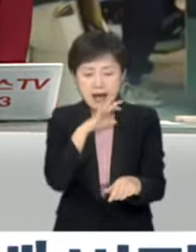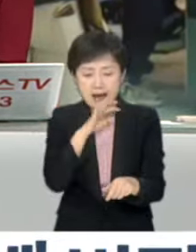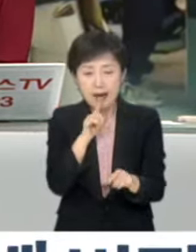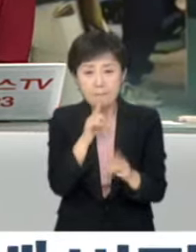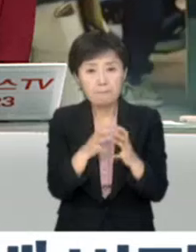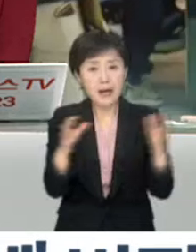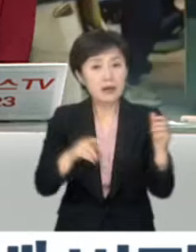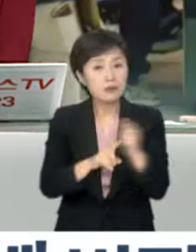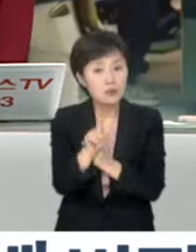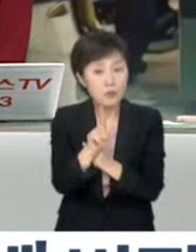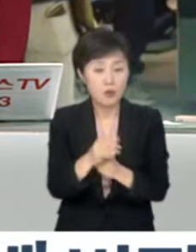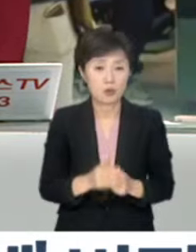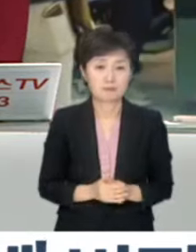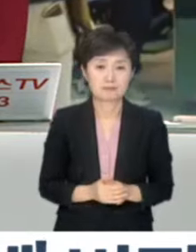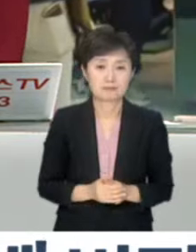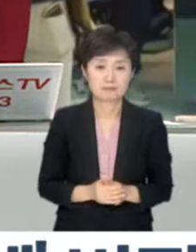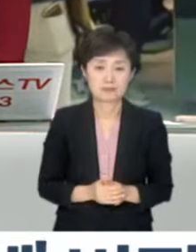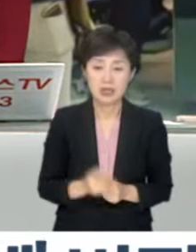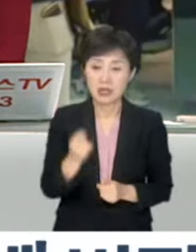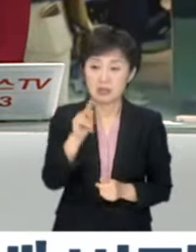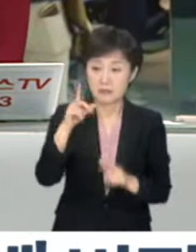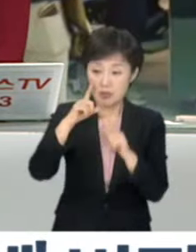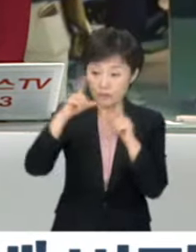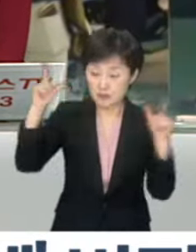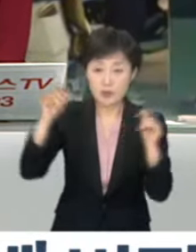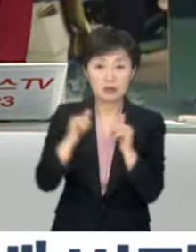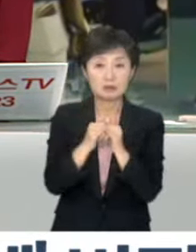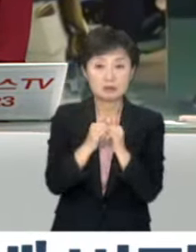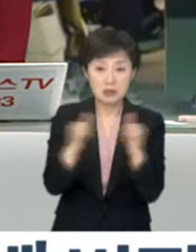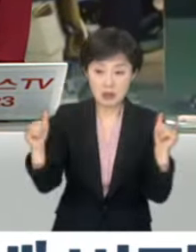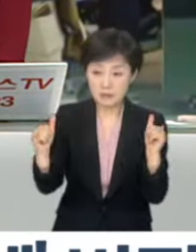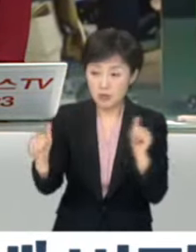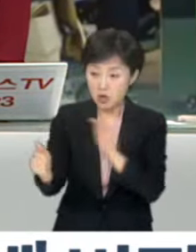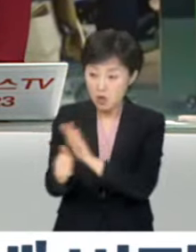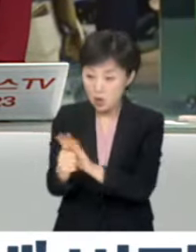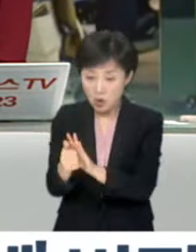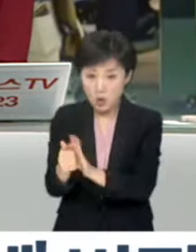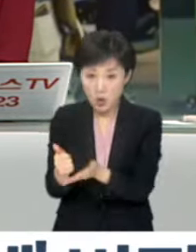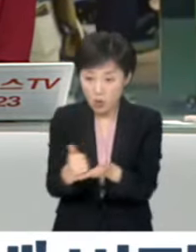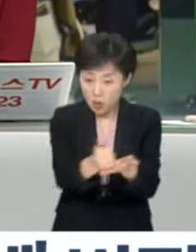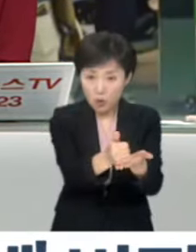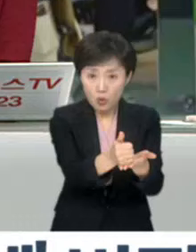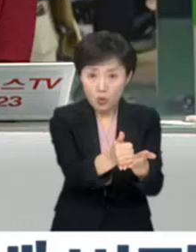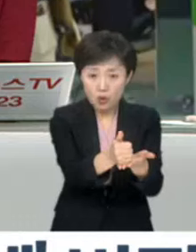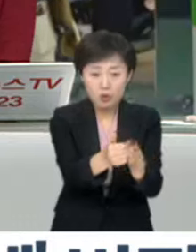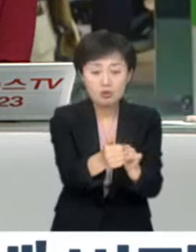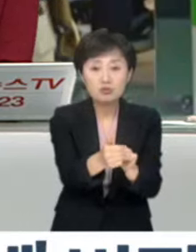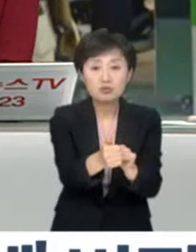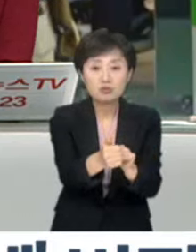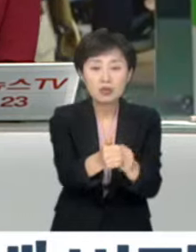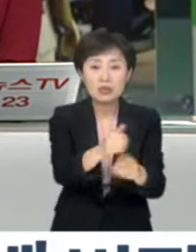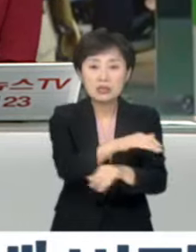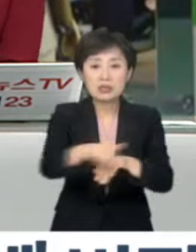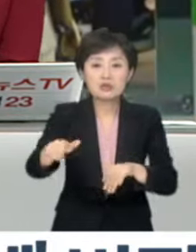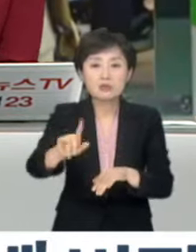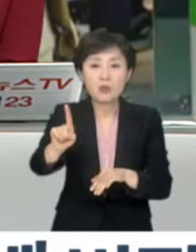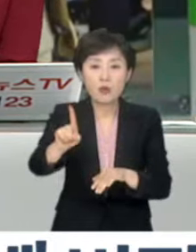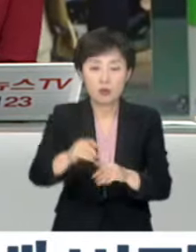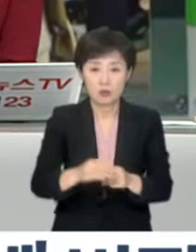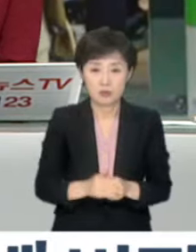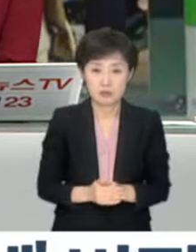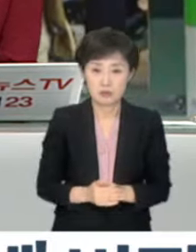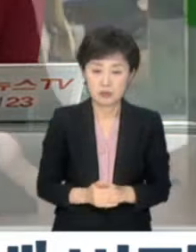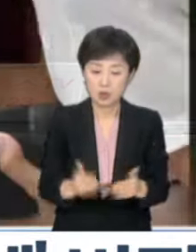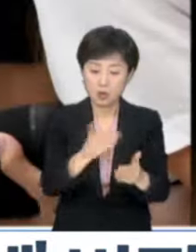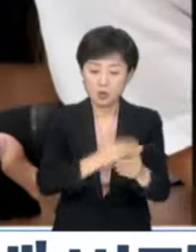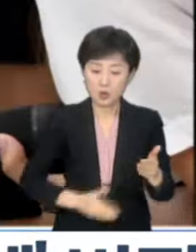보십니까? 사실 연예인을 대상으로 한다라고 하는 것 자체가 일단 문제가 됩니다. 예. 연예인을 누구까지를 연예인으로 볼 것이며 그들이 사실은 어떤